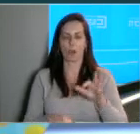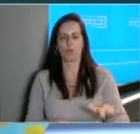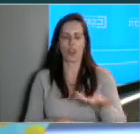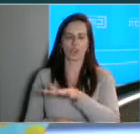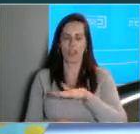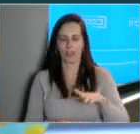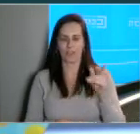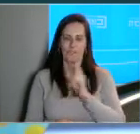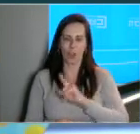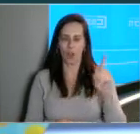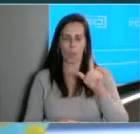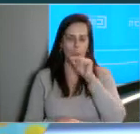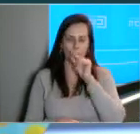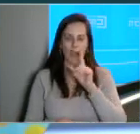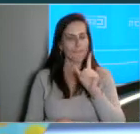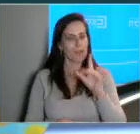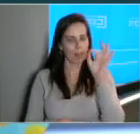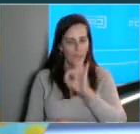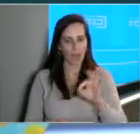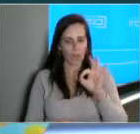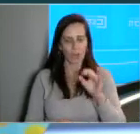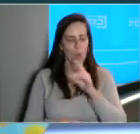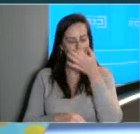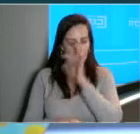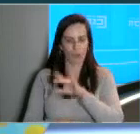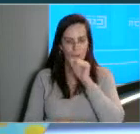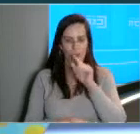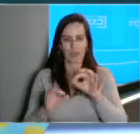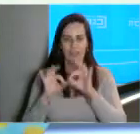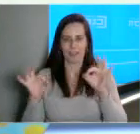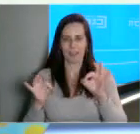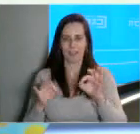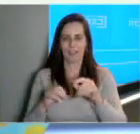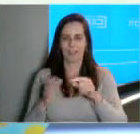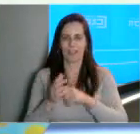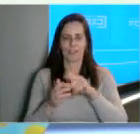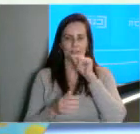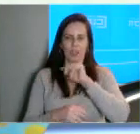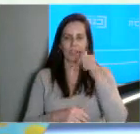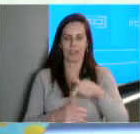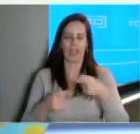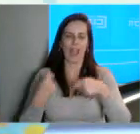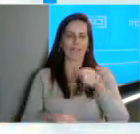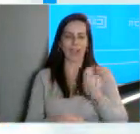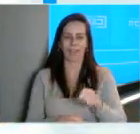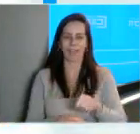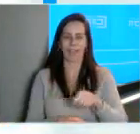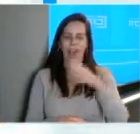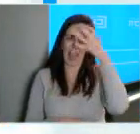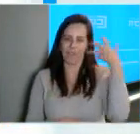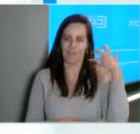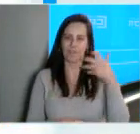בשטח, ולא בטוויטר, אך עם זאת הם עדיין נוטשו אותו. ונתחיל את המצעד ונעבור לציוץ הראשון של חברת הכנסת אורלי